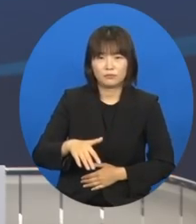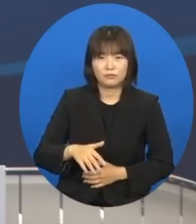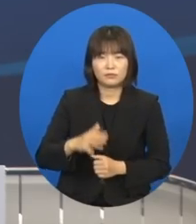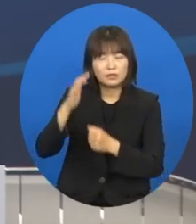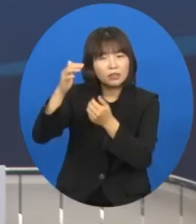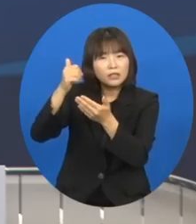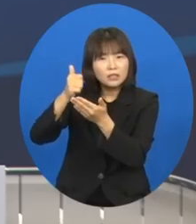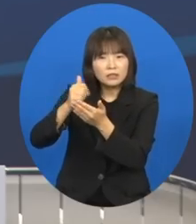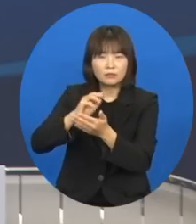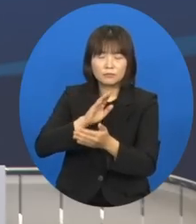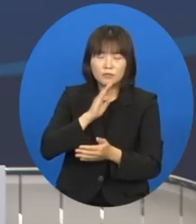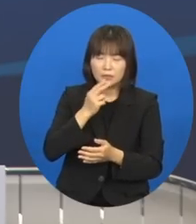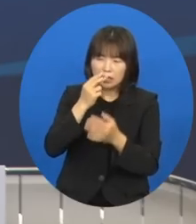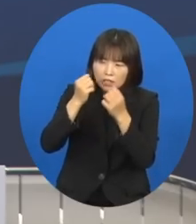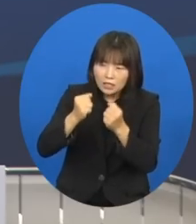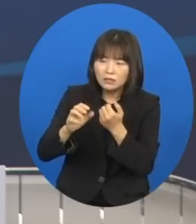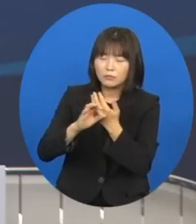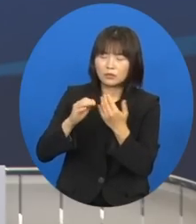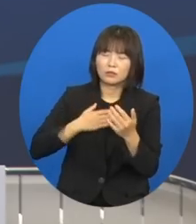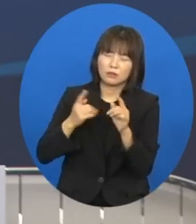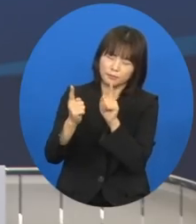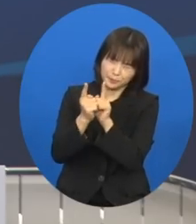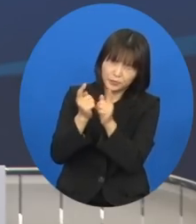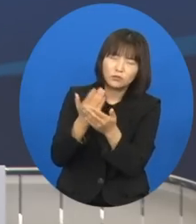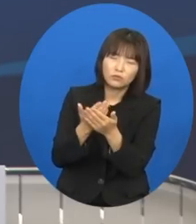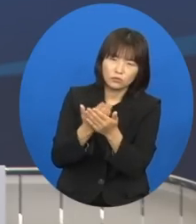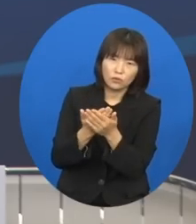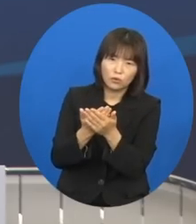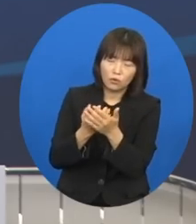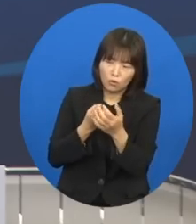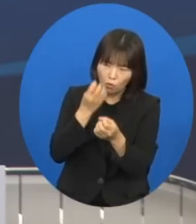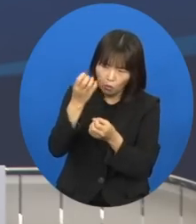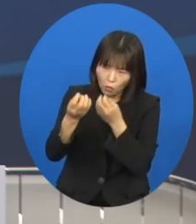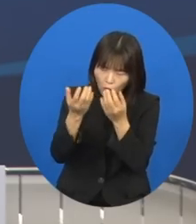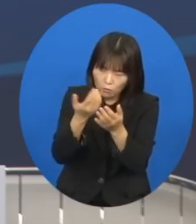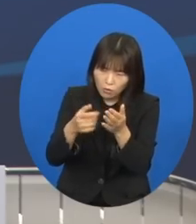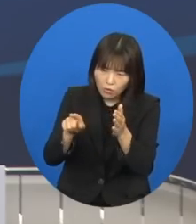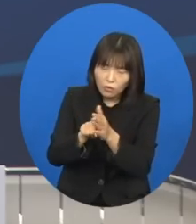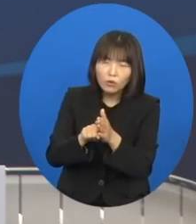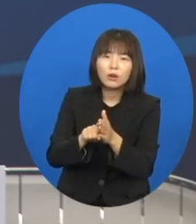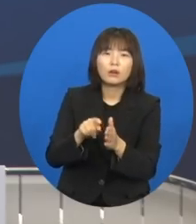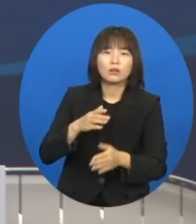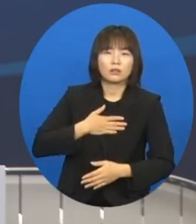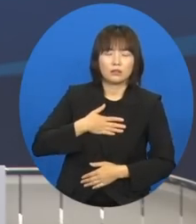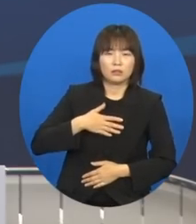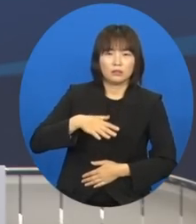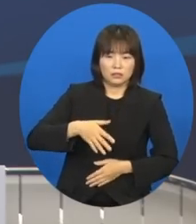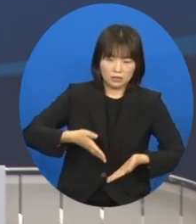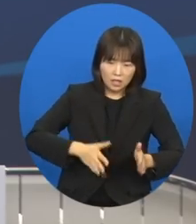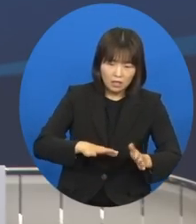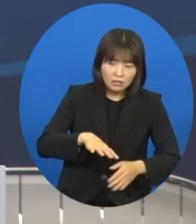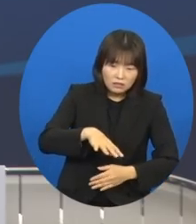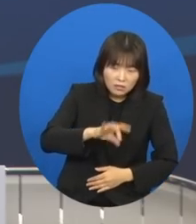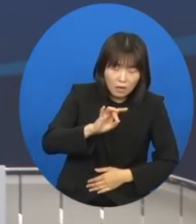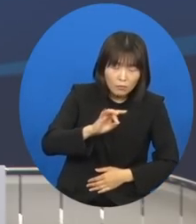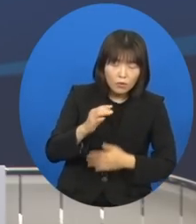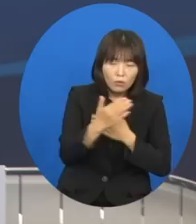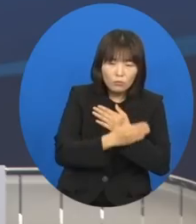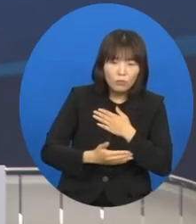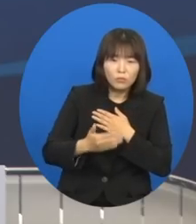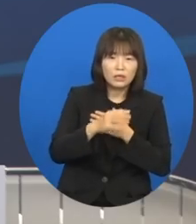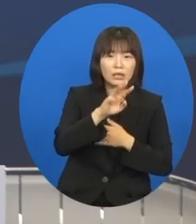하나님 정말 살아계시면 저 좀 만나주세요. 그 고백을 하기 위해서 저는 태어나서 처음으로 몸무게 38kg에서